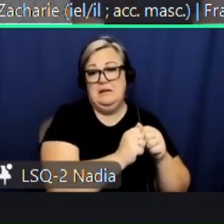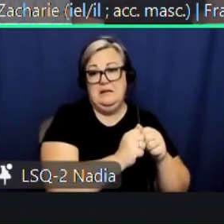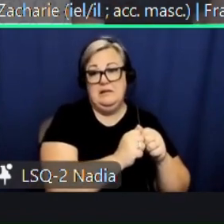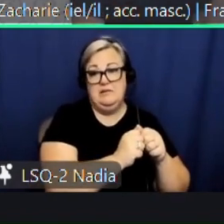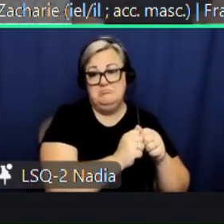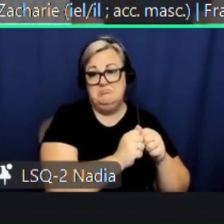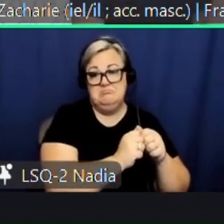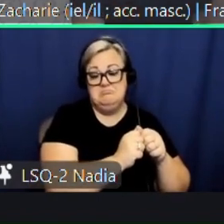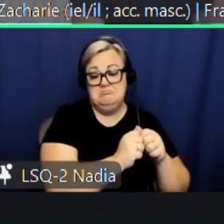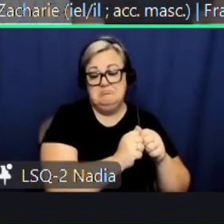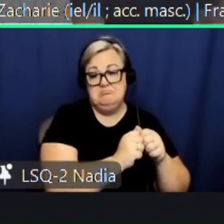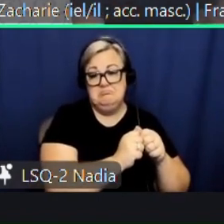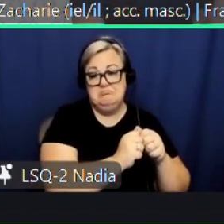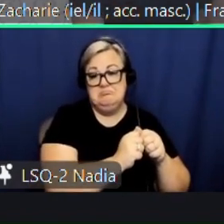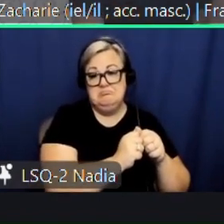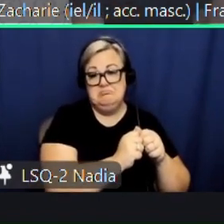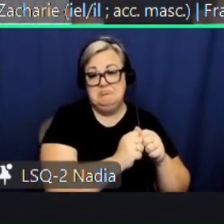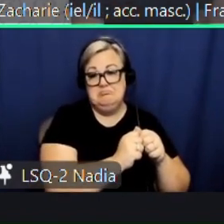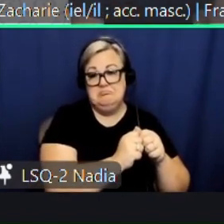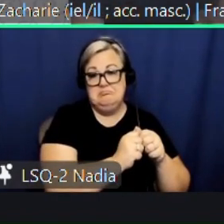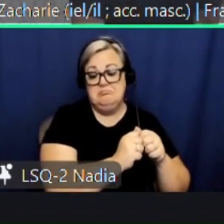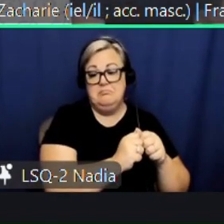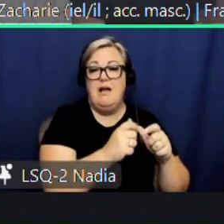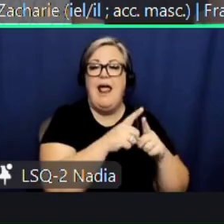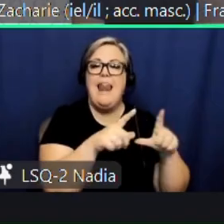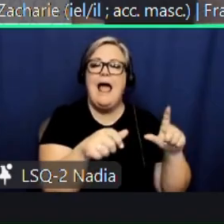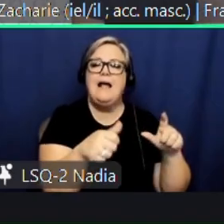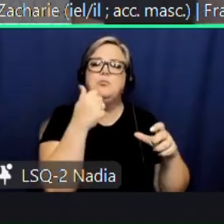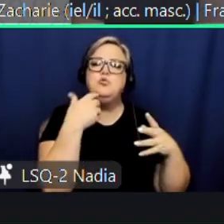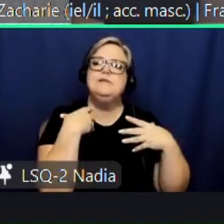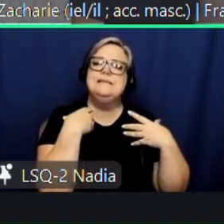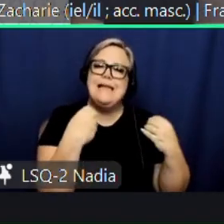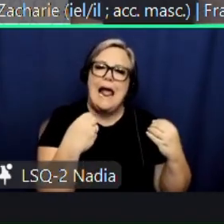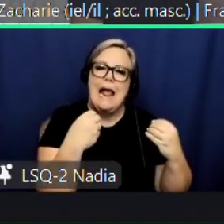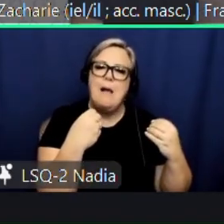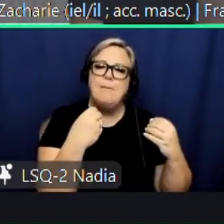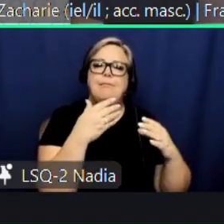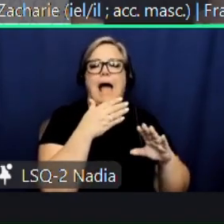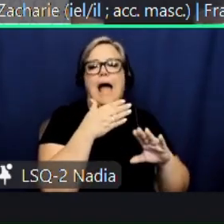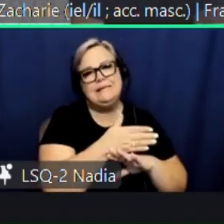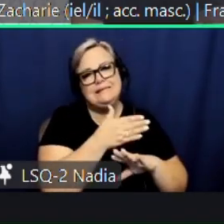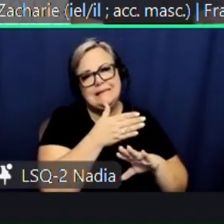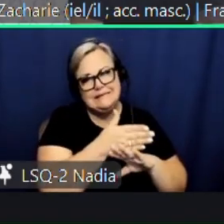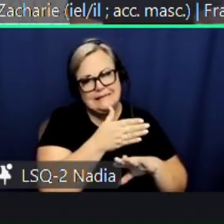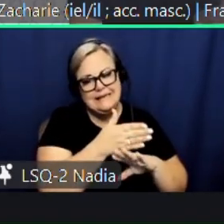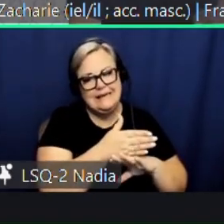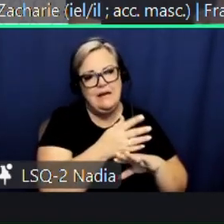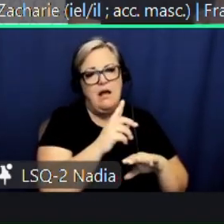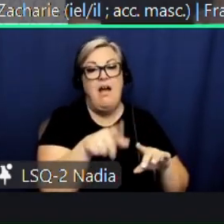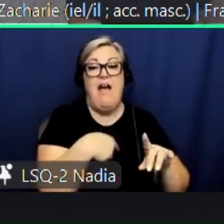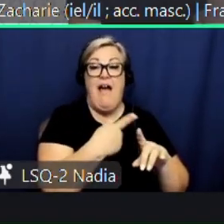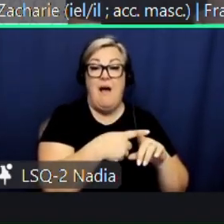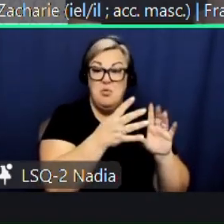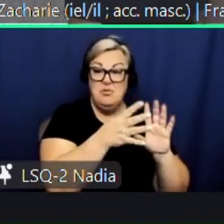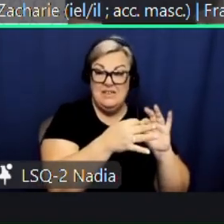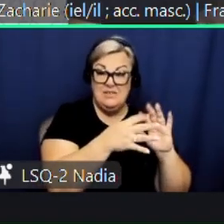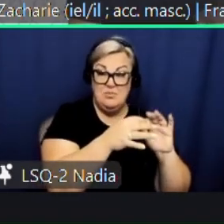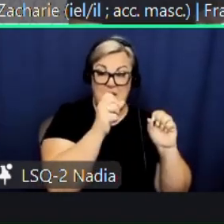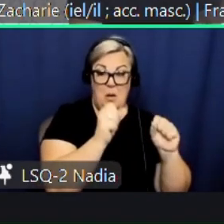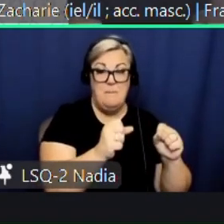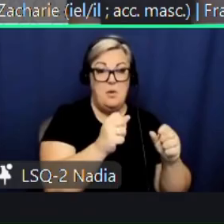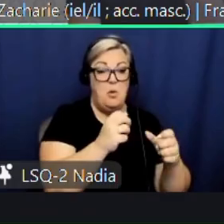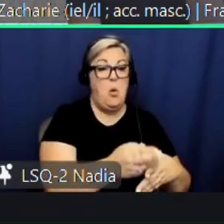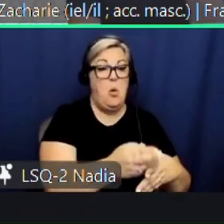rythme en utilisant un langage plus simple et accessible aux besoins. En plus d'expliquer, vous pourrez offrir des